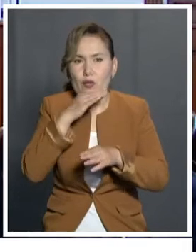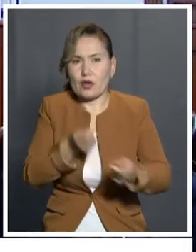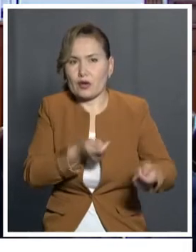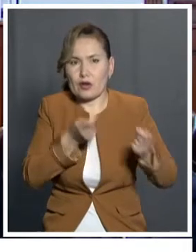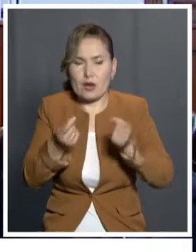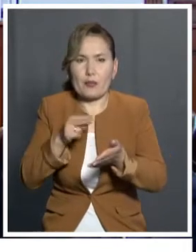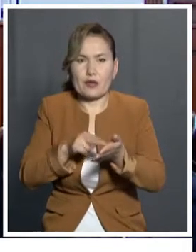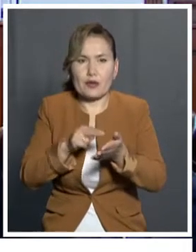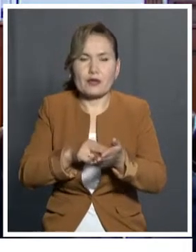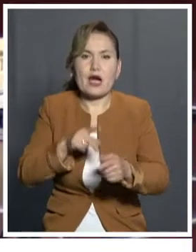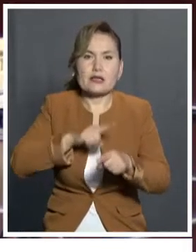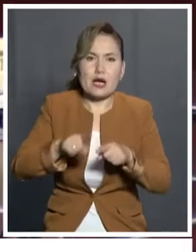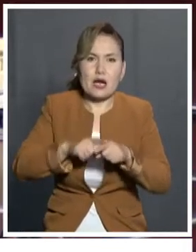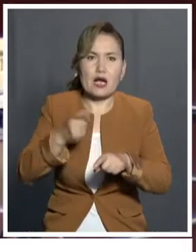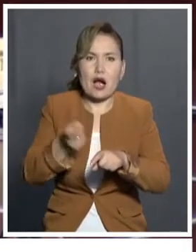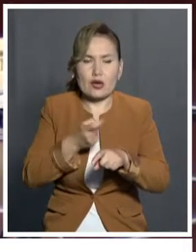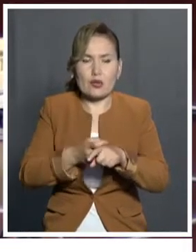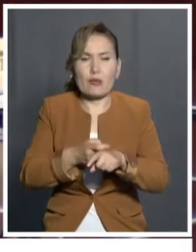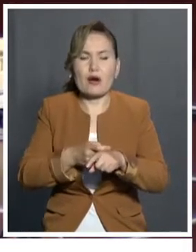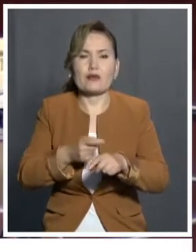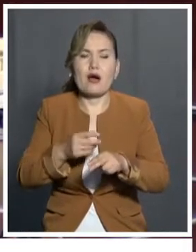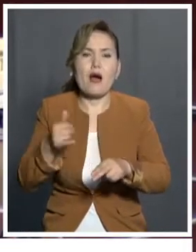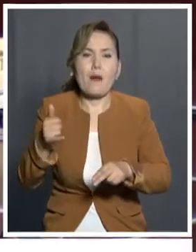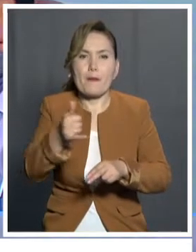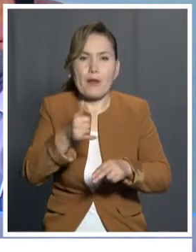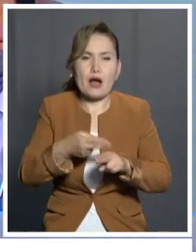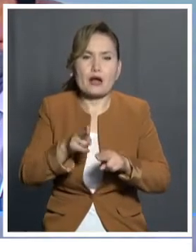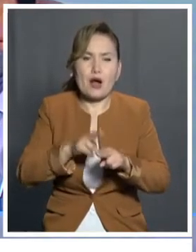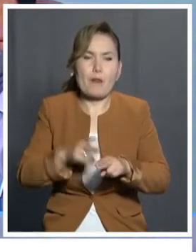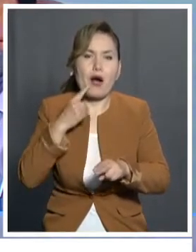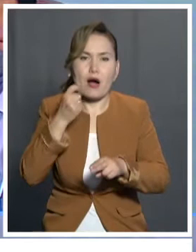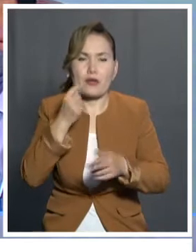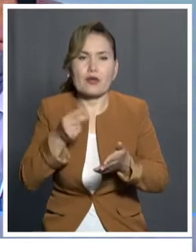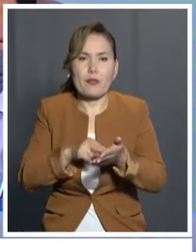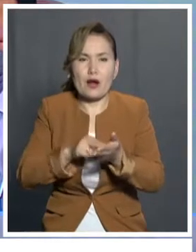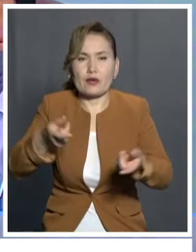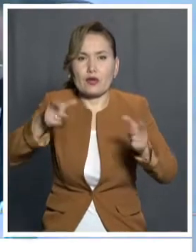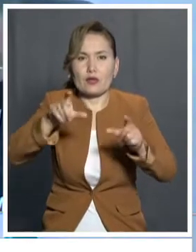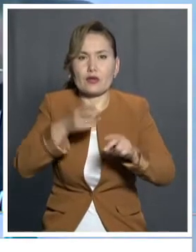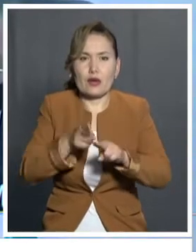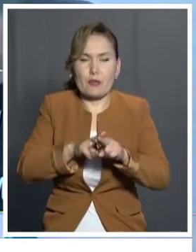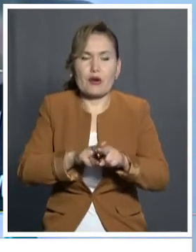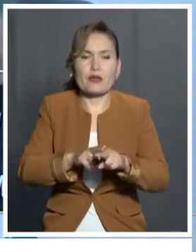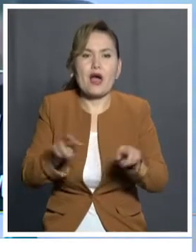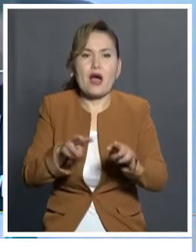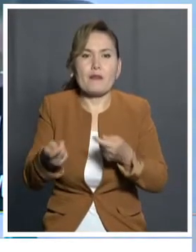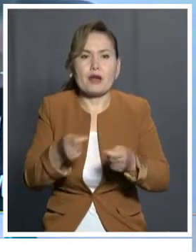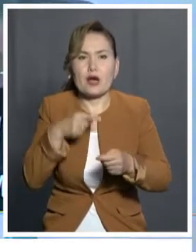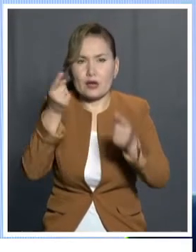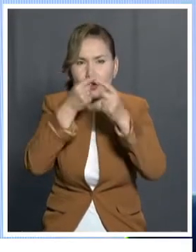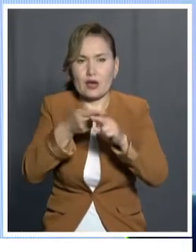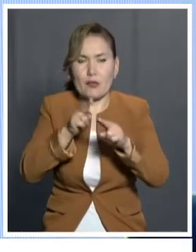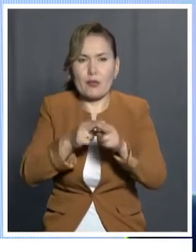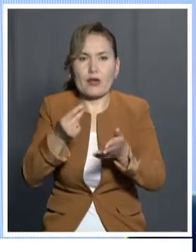қымбаттаған. Сәбіз, картоп, күнбағыс майы мен қант сияқты күнделікті тұтынылатын тауарлар да айтарлықтай өскен. Бақыт Сұлтанов бағаны